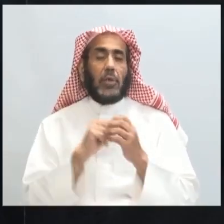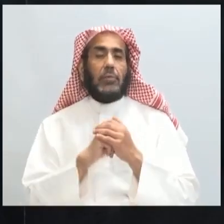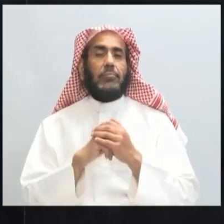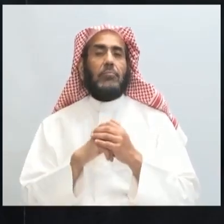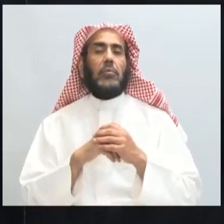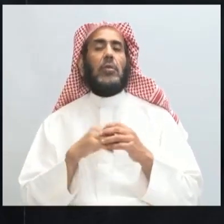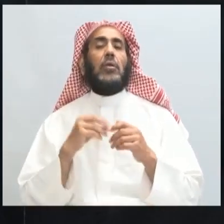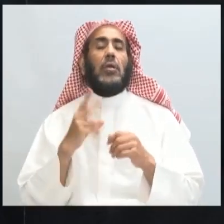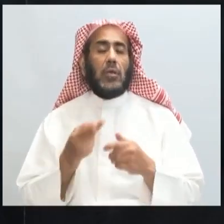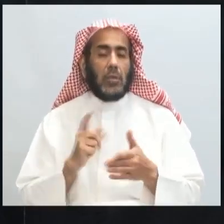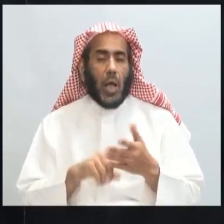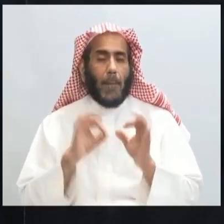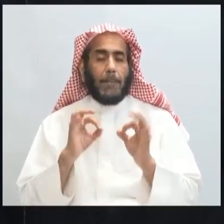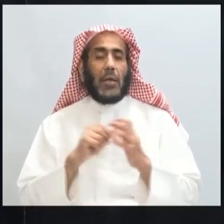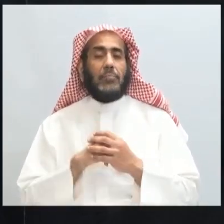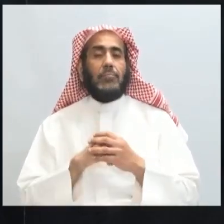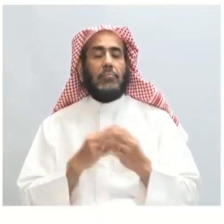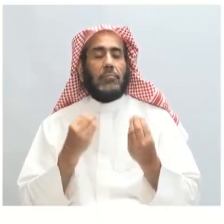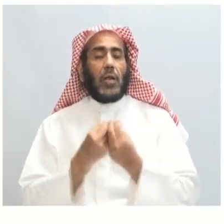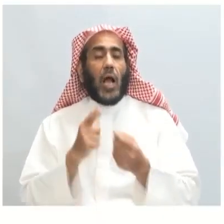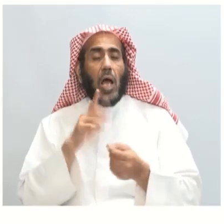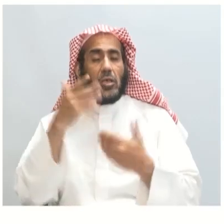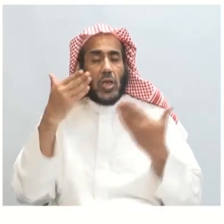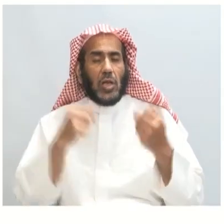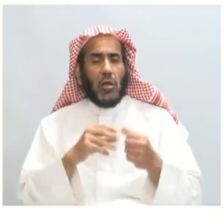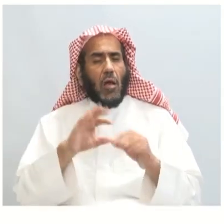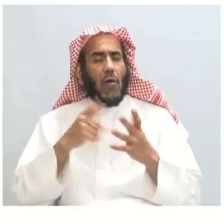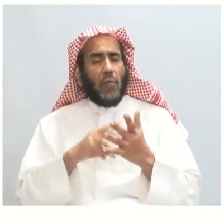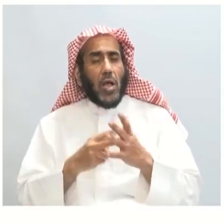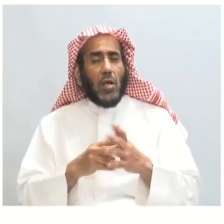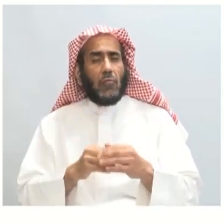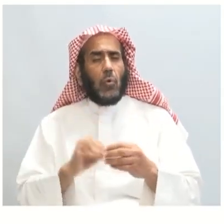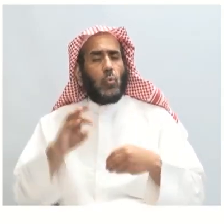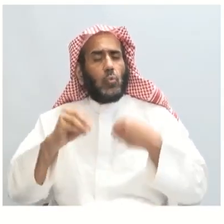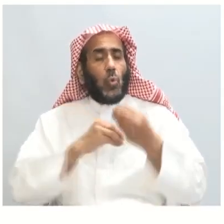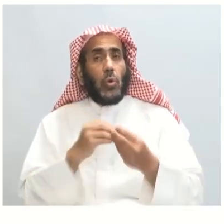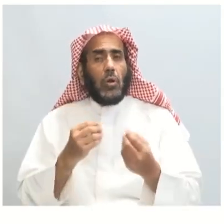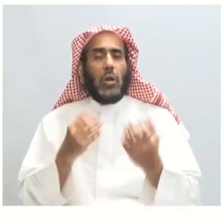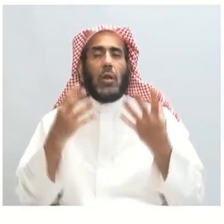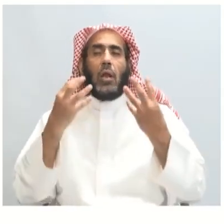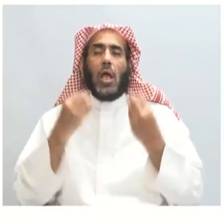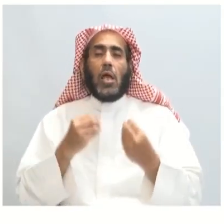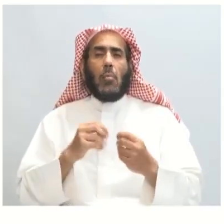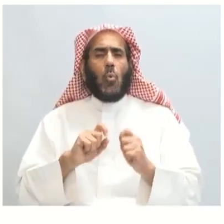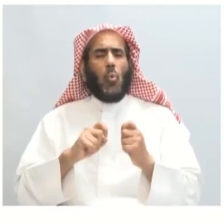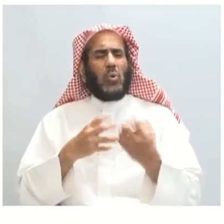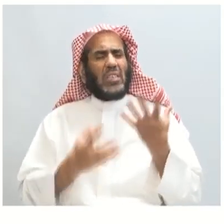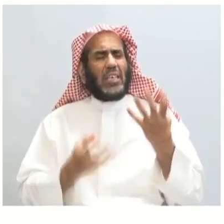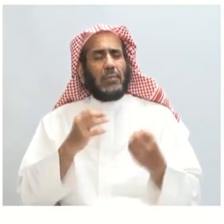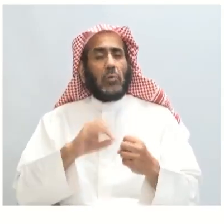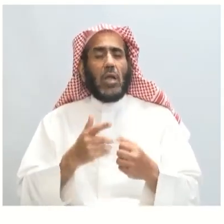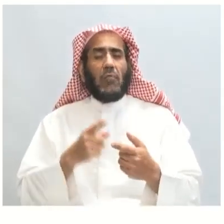ننتقل معا قال الشاعر فكيف تحيل النعيم جحيما كيف